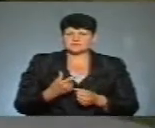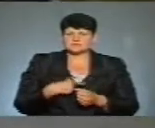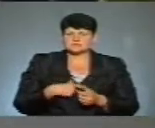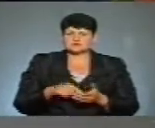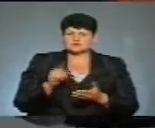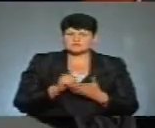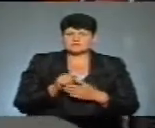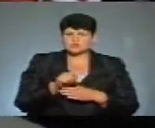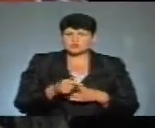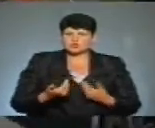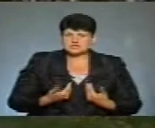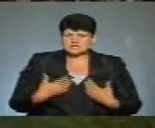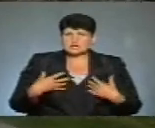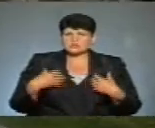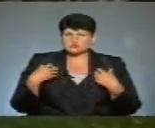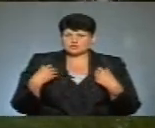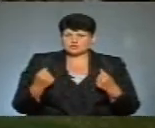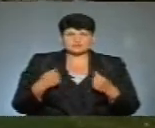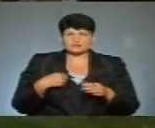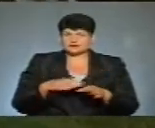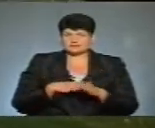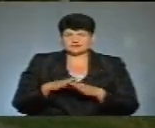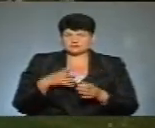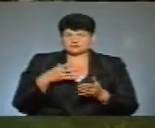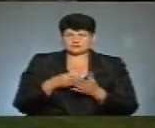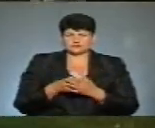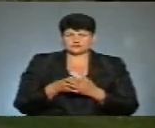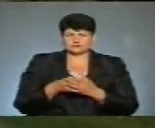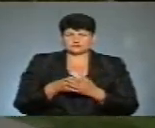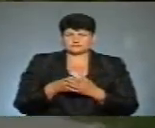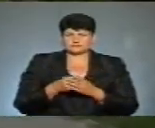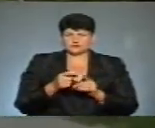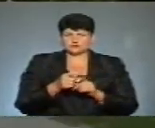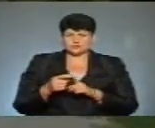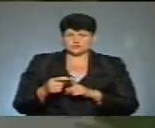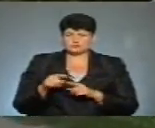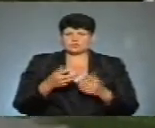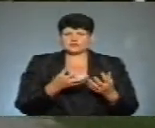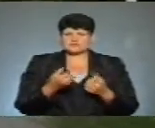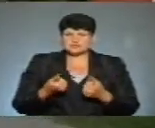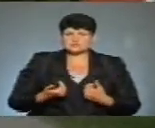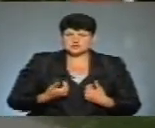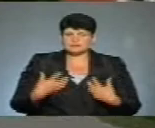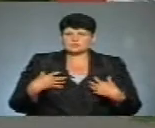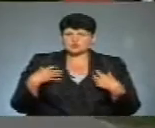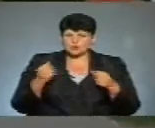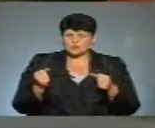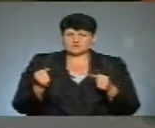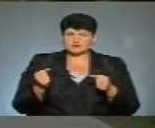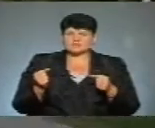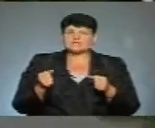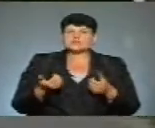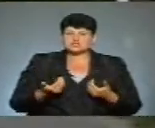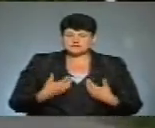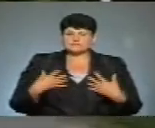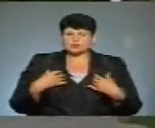зобов'язання за його життя та його здоров'я. Не дотрималися свого слова, що ми його взяли живим і здоровим, і